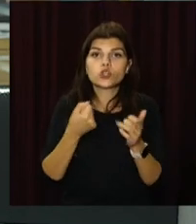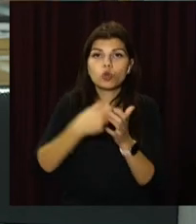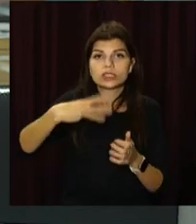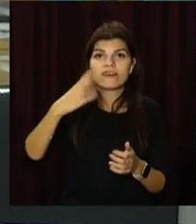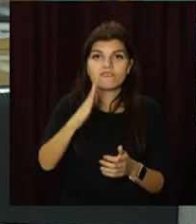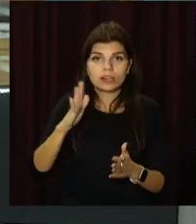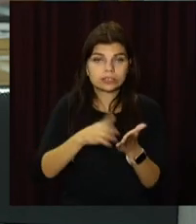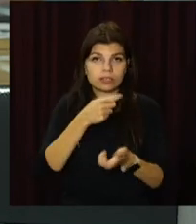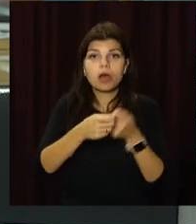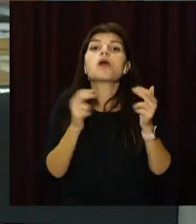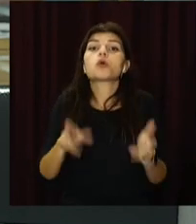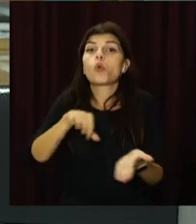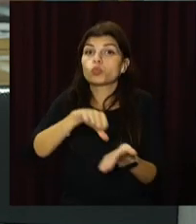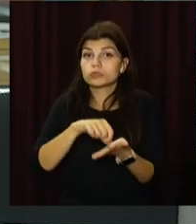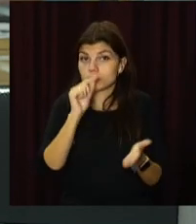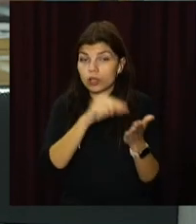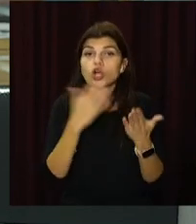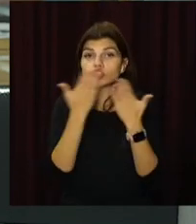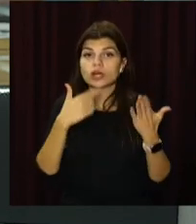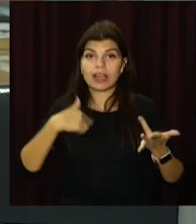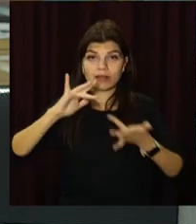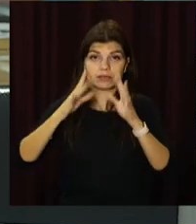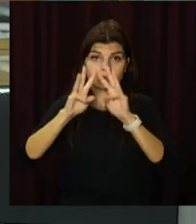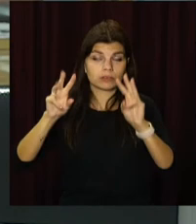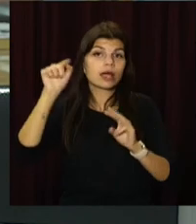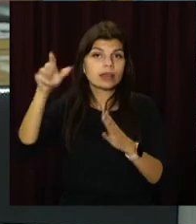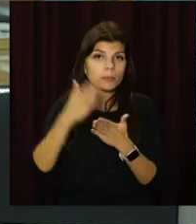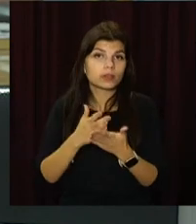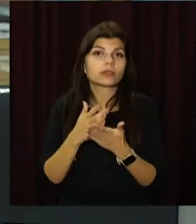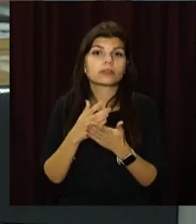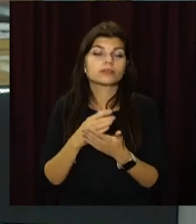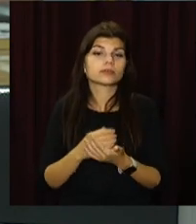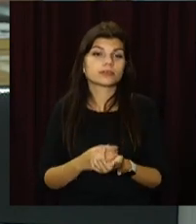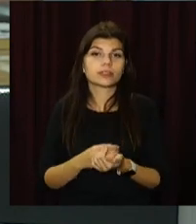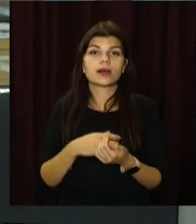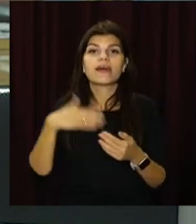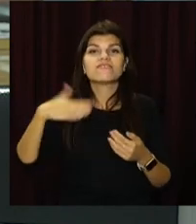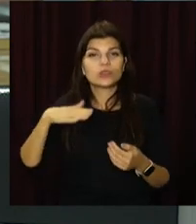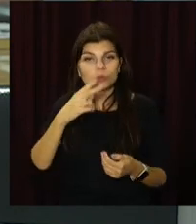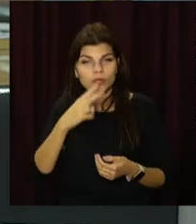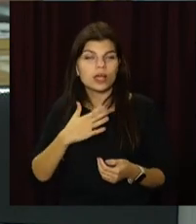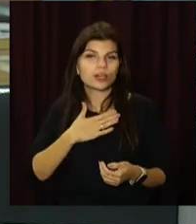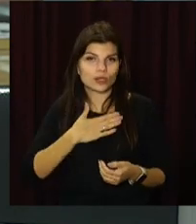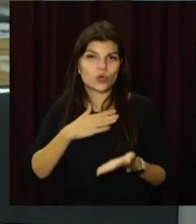30 вересня. Як стати учасником, читайте на нашому сайті opentv.media.